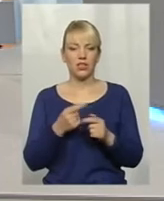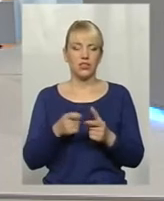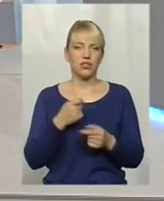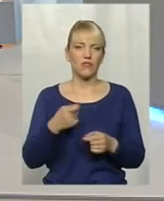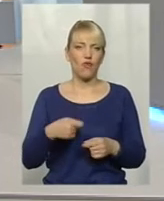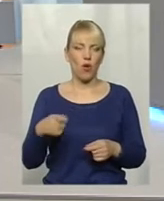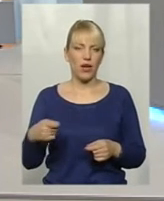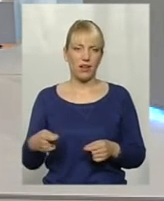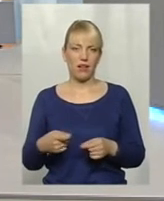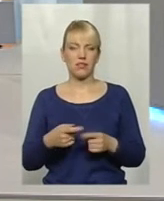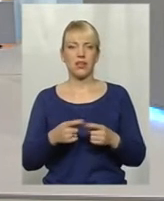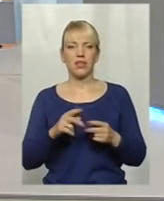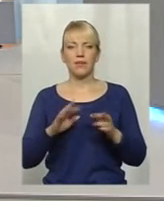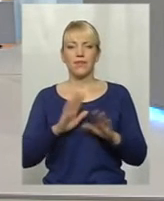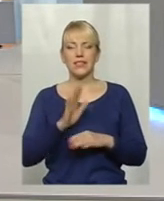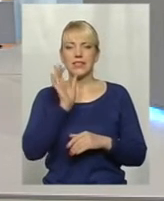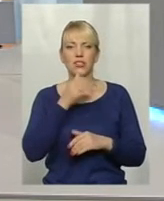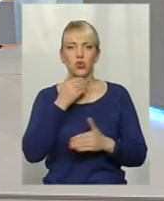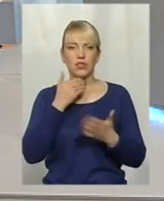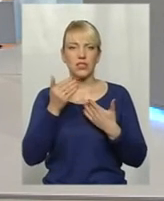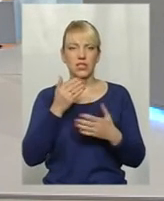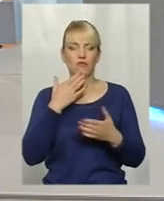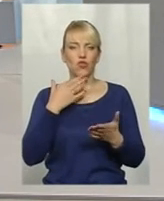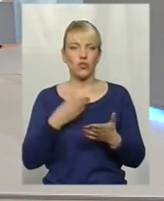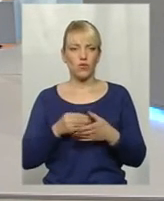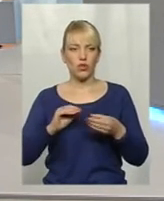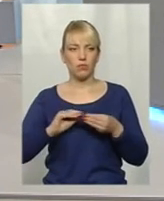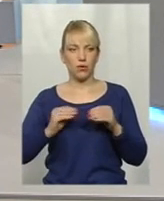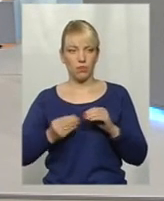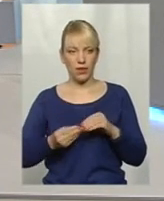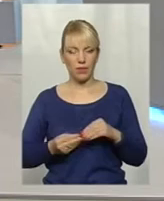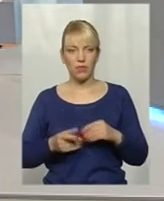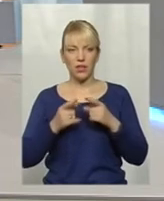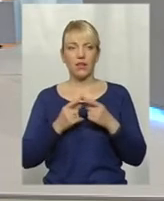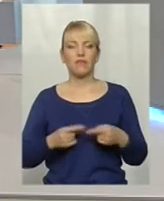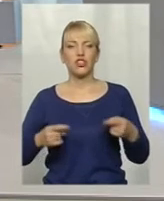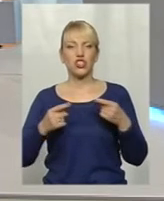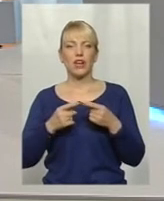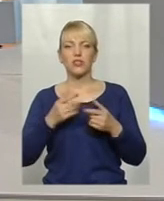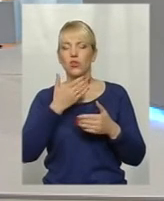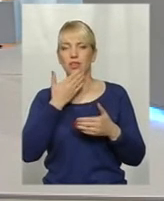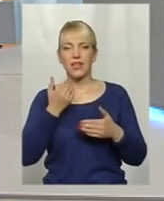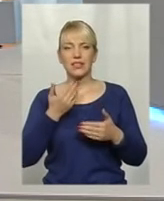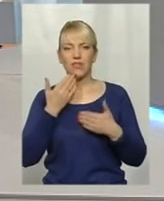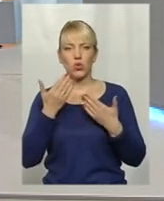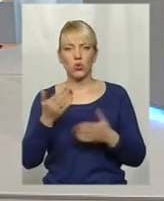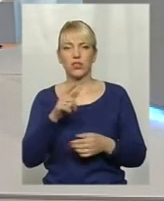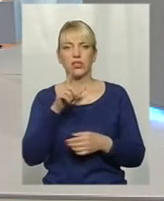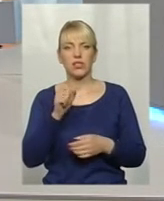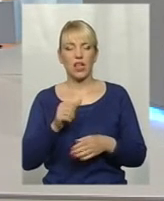то несерйозне ставлення до своїх же проблем, вчасно не звернулася за допомогою,